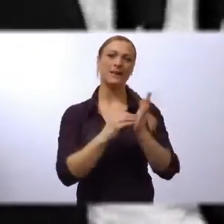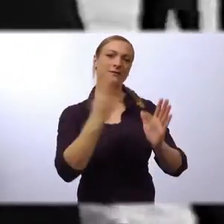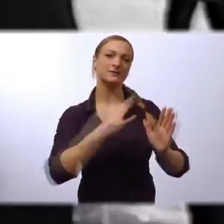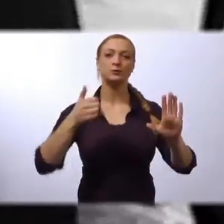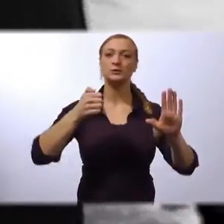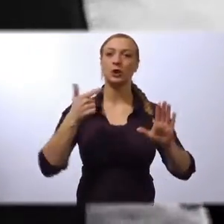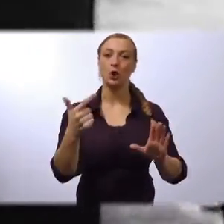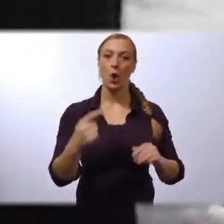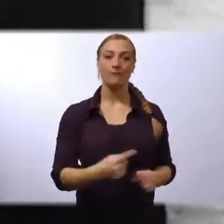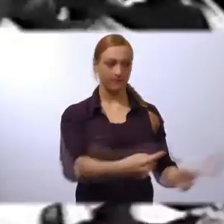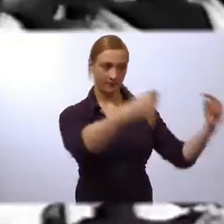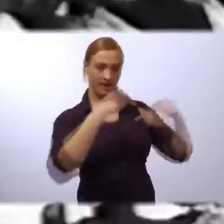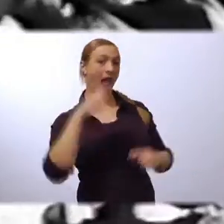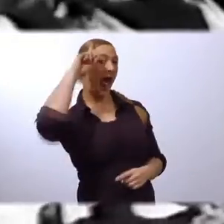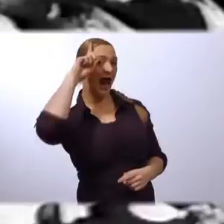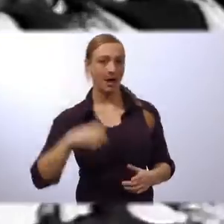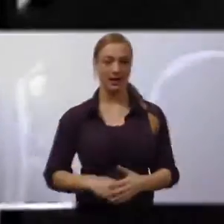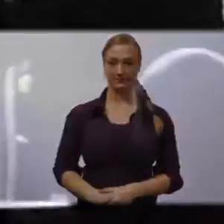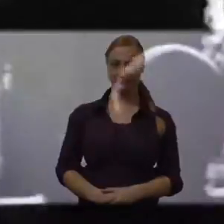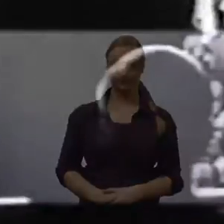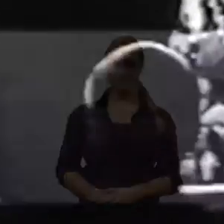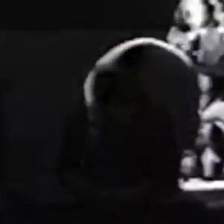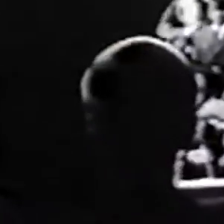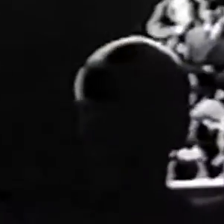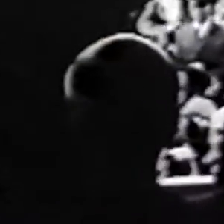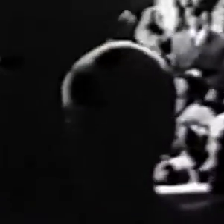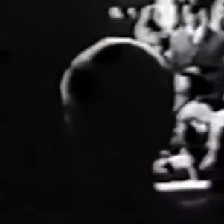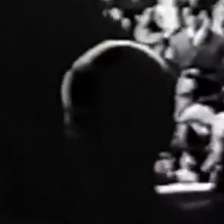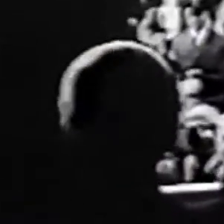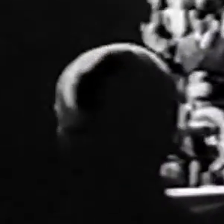s'adresse à la jeunesse allemande dans le château de Ludwigsburg.